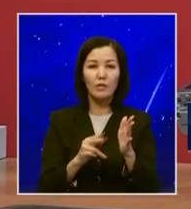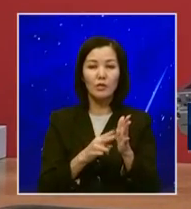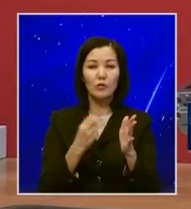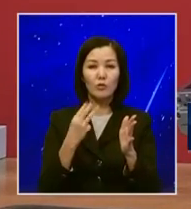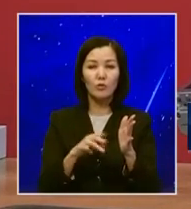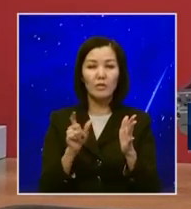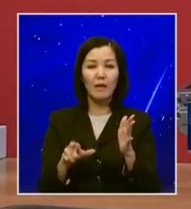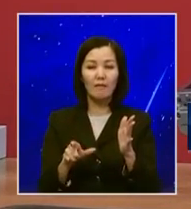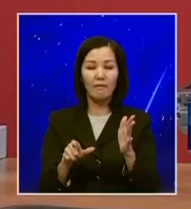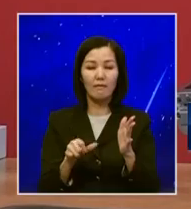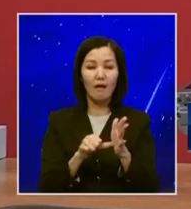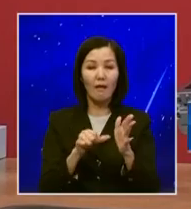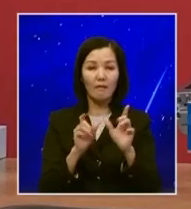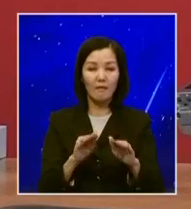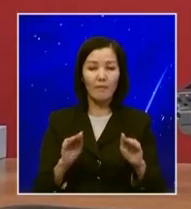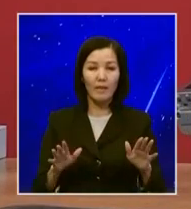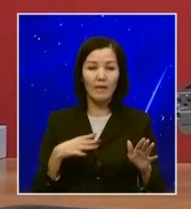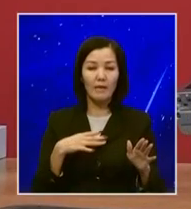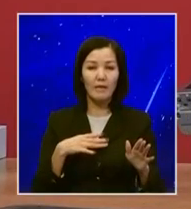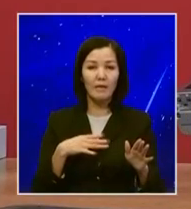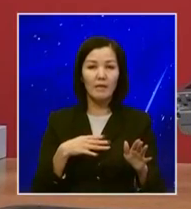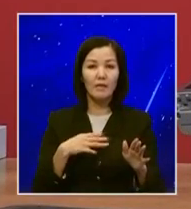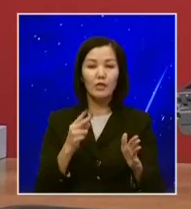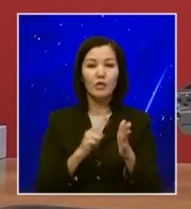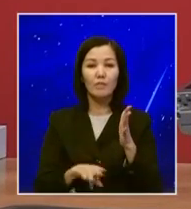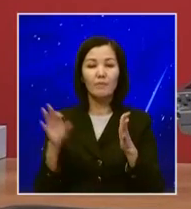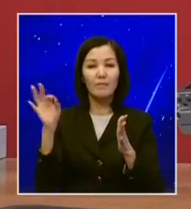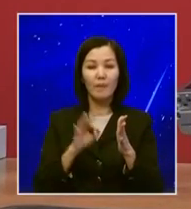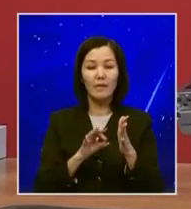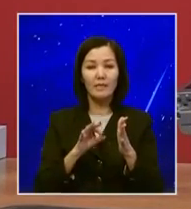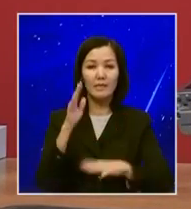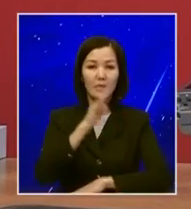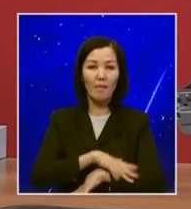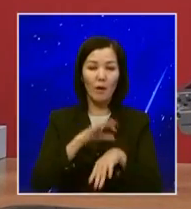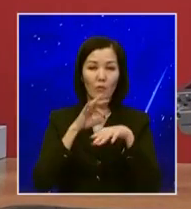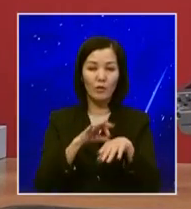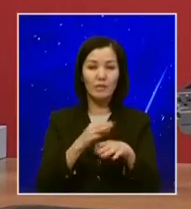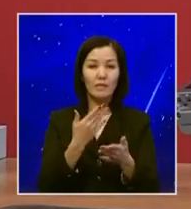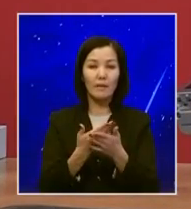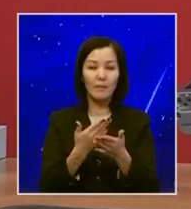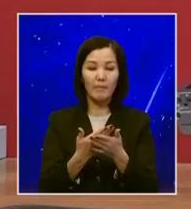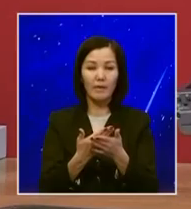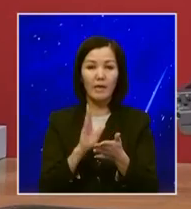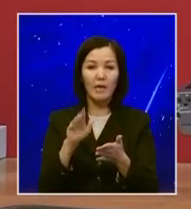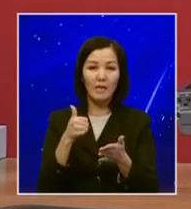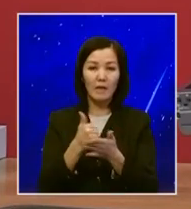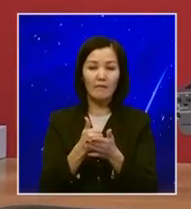Пәндердің 70% дәстүрлі түрде оқытуға жоспарланған, атап айтқанда, бұл